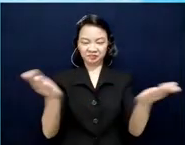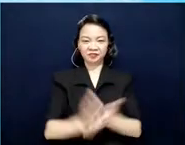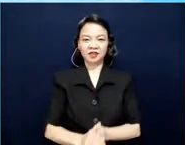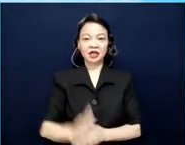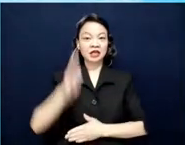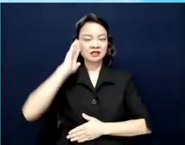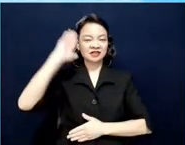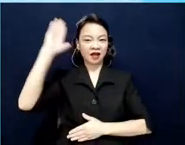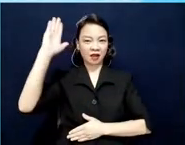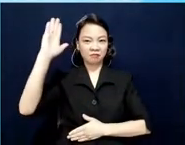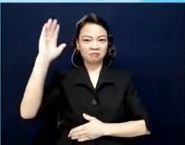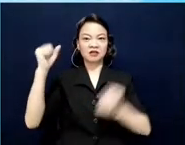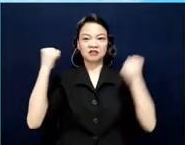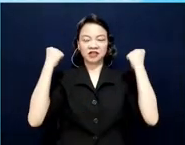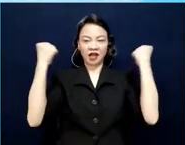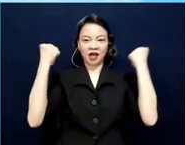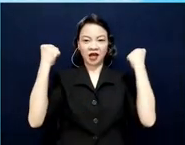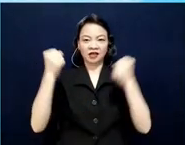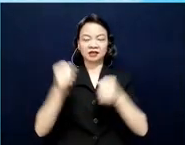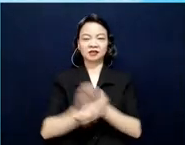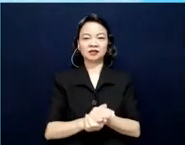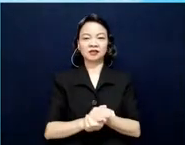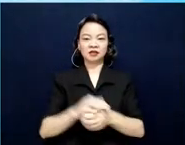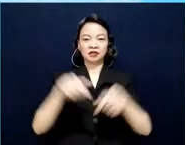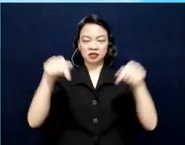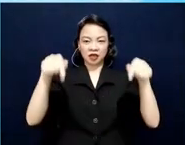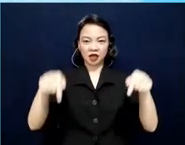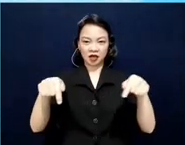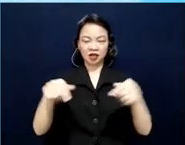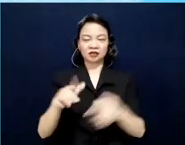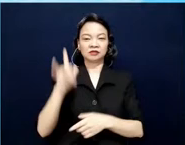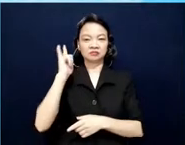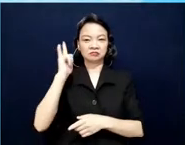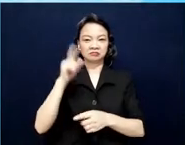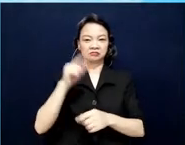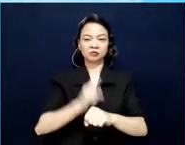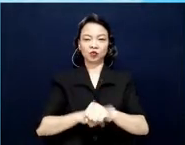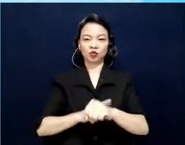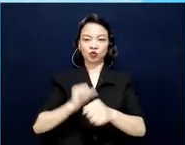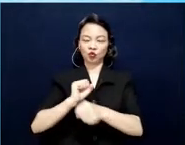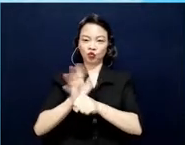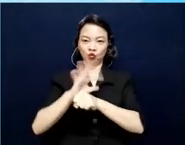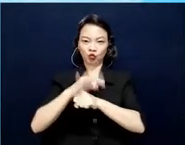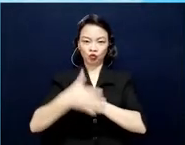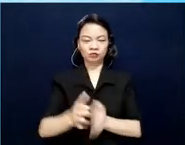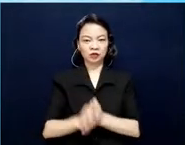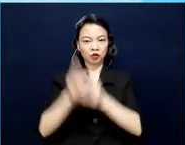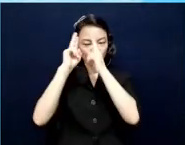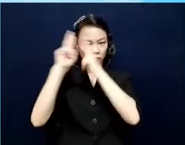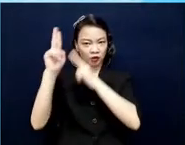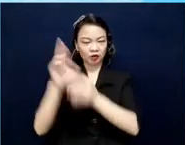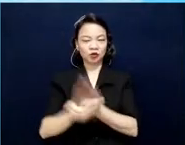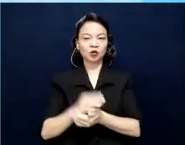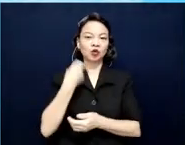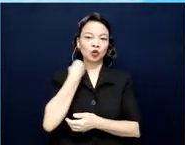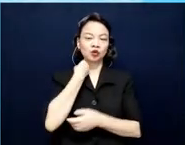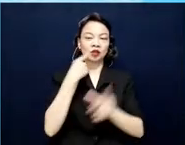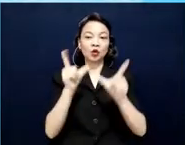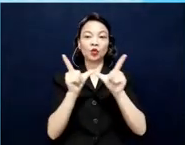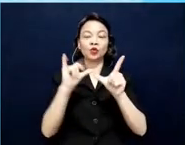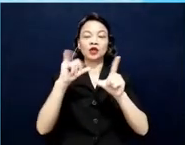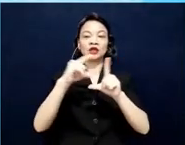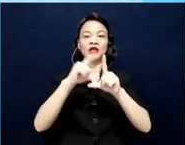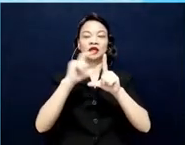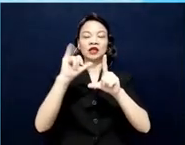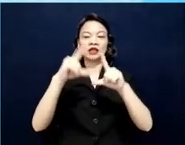kita masih di masa pandemi ini. Pertama-tama yang terhormat, Ibu Dr. Widyastuti dari Kepala